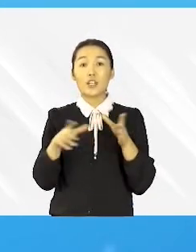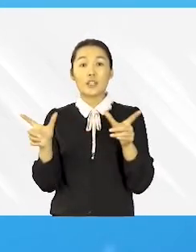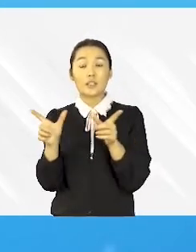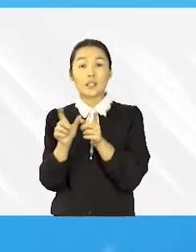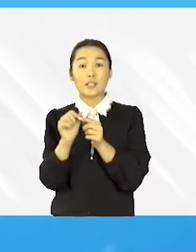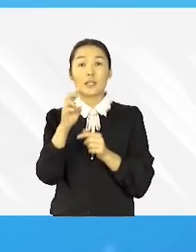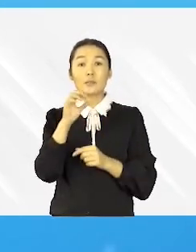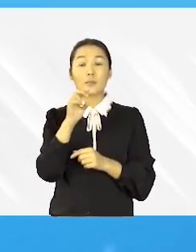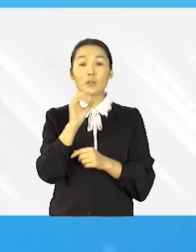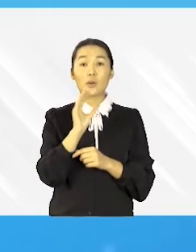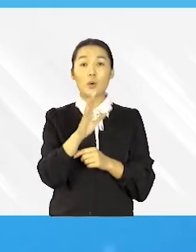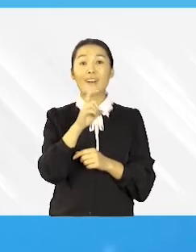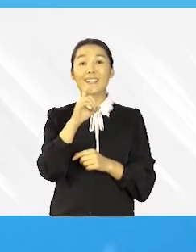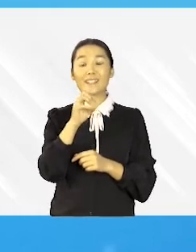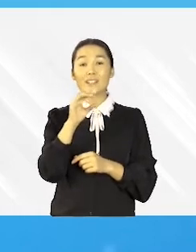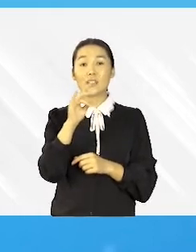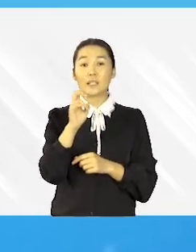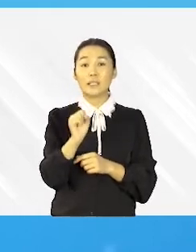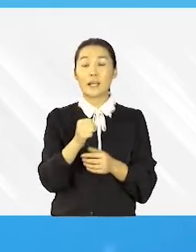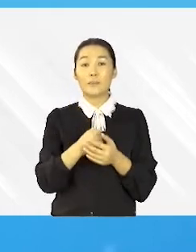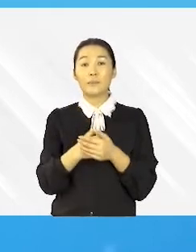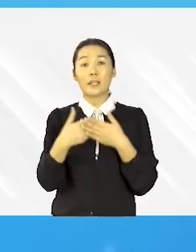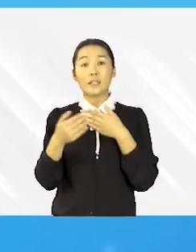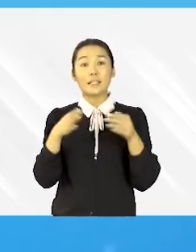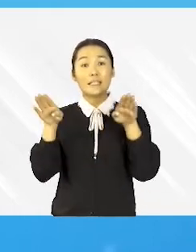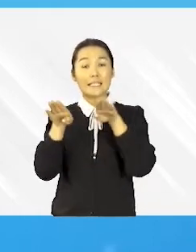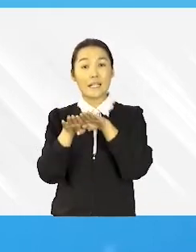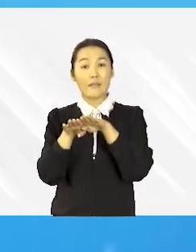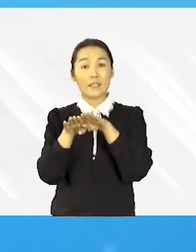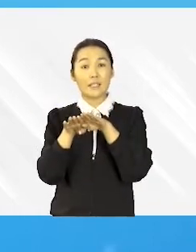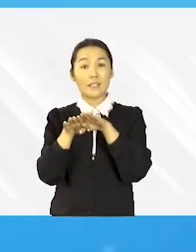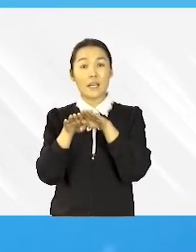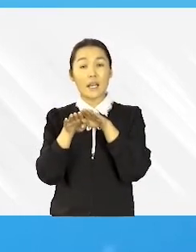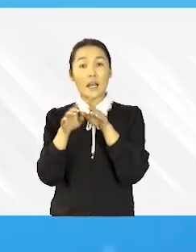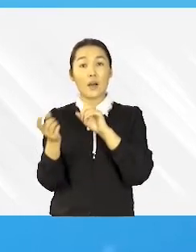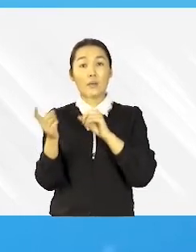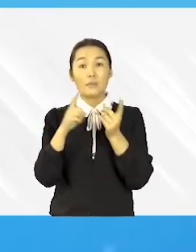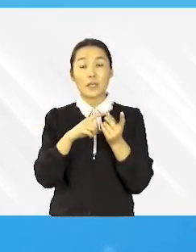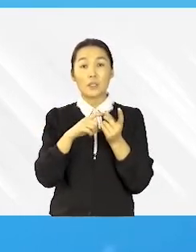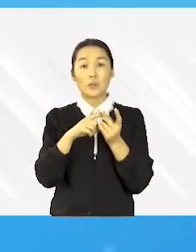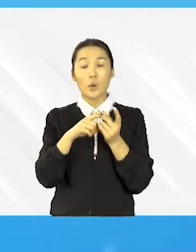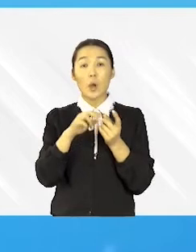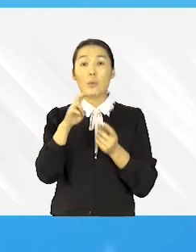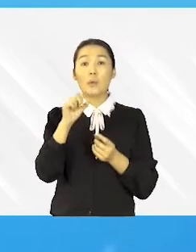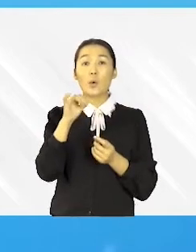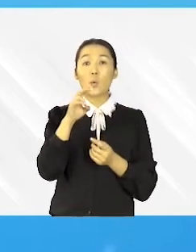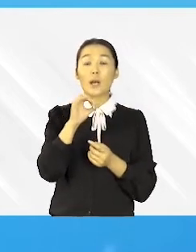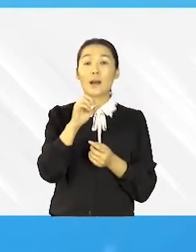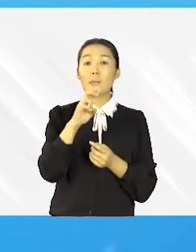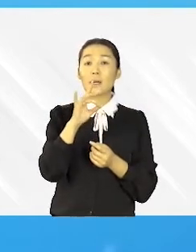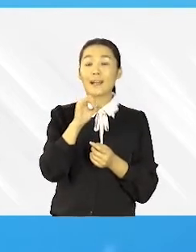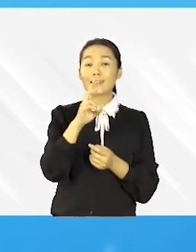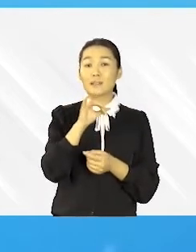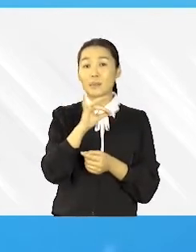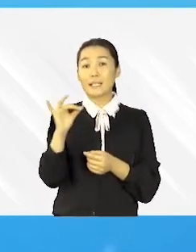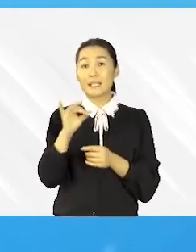– хитина. Правда, если проводить сравнительный анализ между паукообразными и насекомыми, то